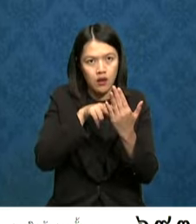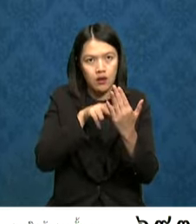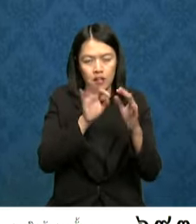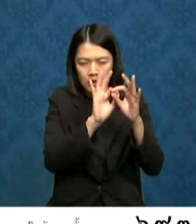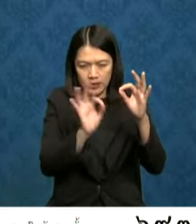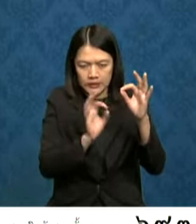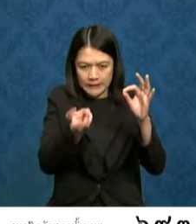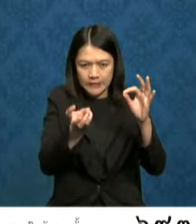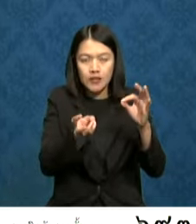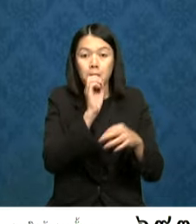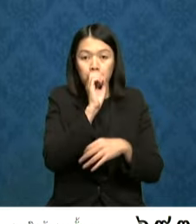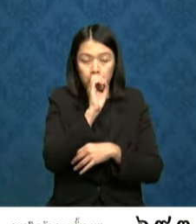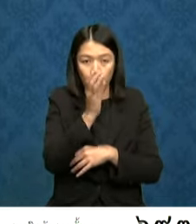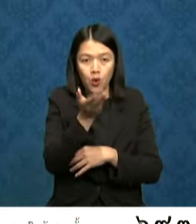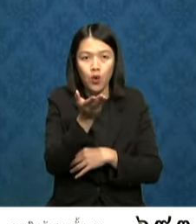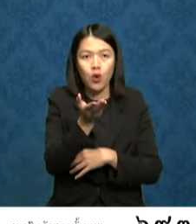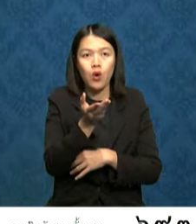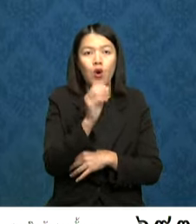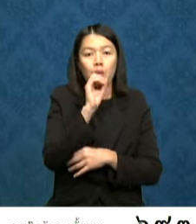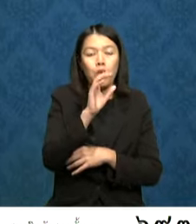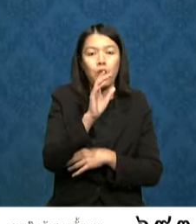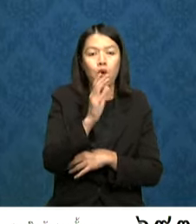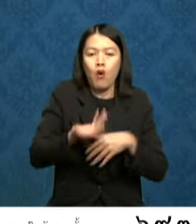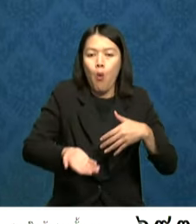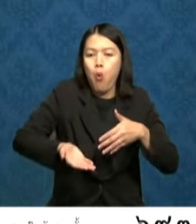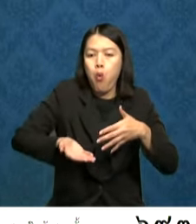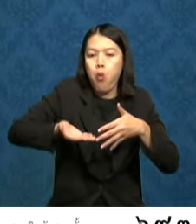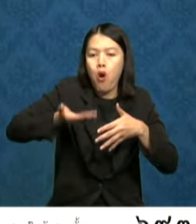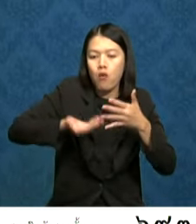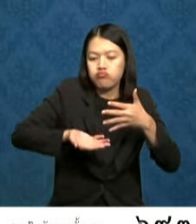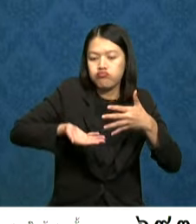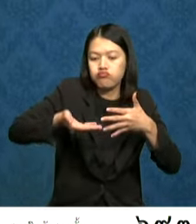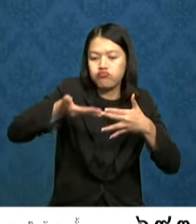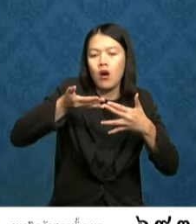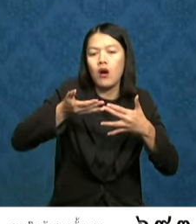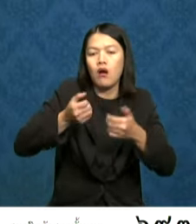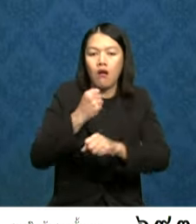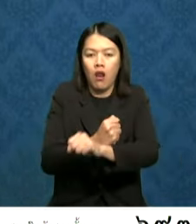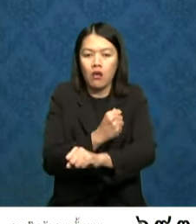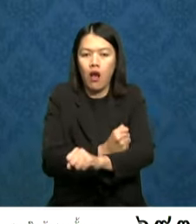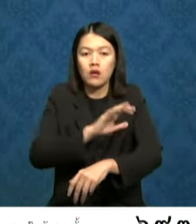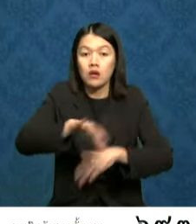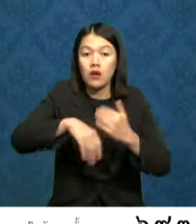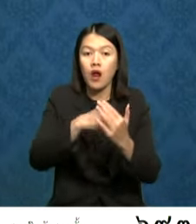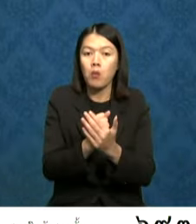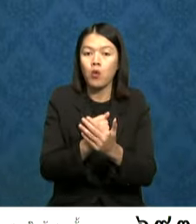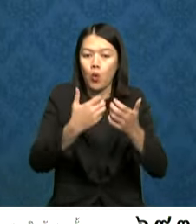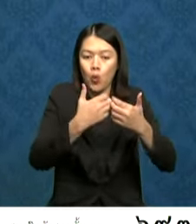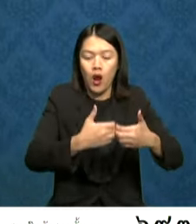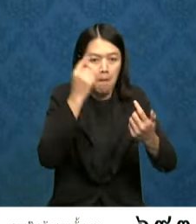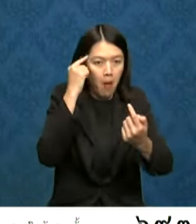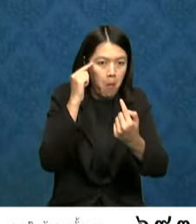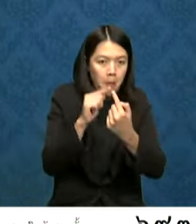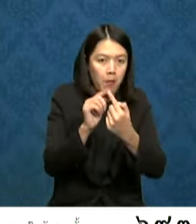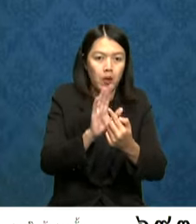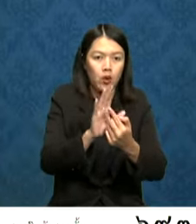มันไม่มากนะคะก็ต้องขอย้ำอีกครั้งนึงว่าเวลาที่เราพูดถึงเรื่องของอั skillรกิเราต้องทำกับแรงงานทั้งระบบไม่ใช่แค่อุตสาหกรรมเป้าหมาย